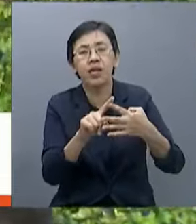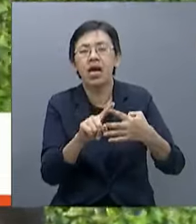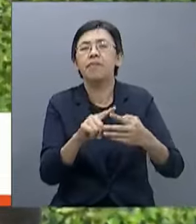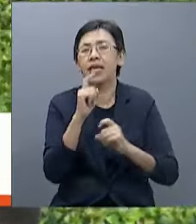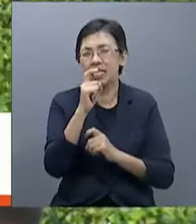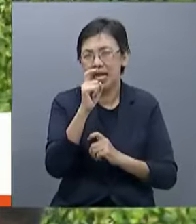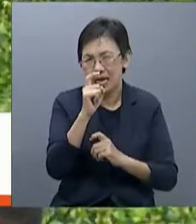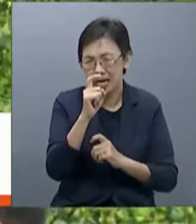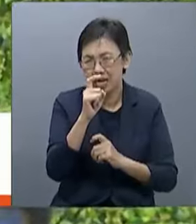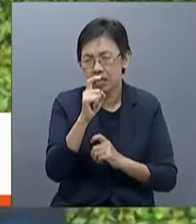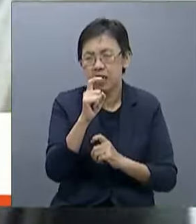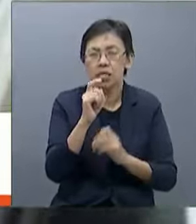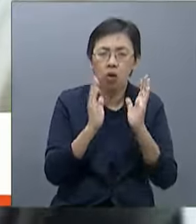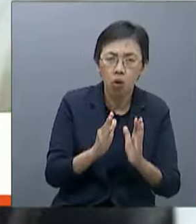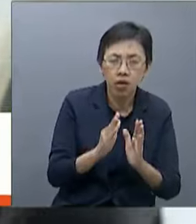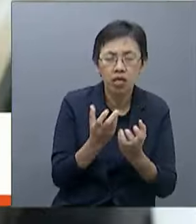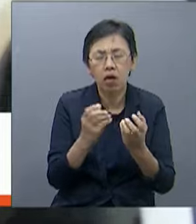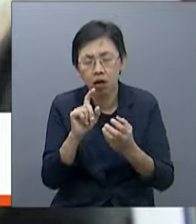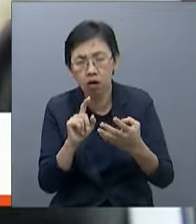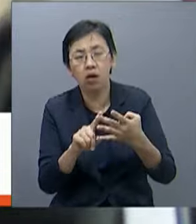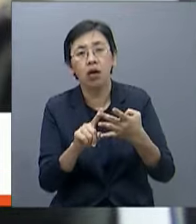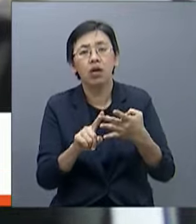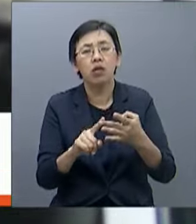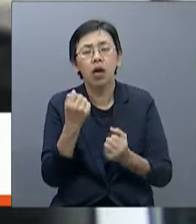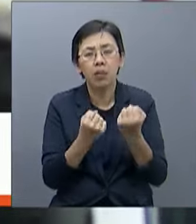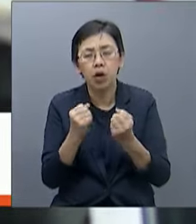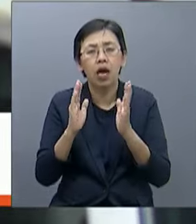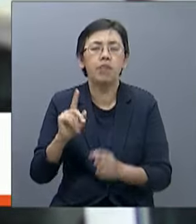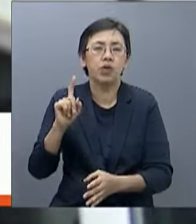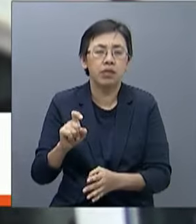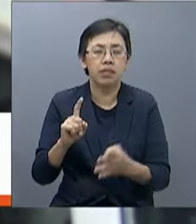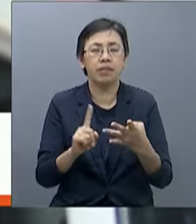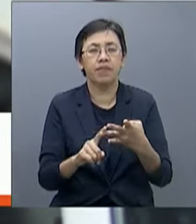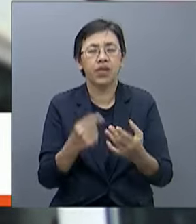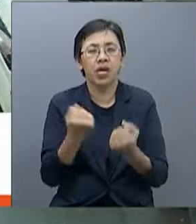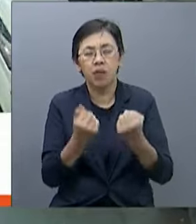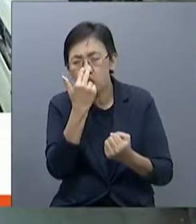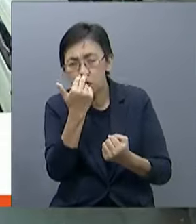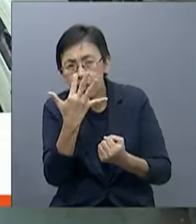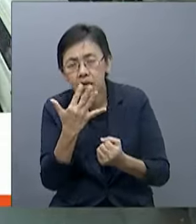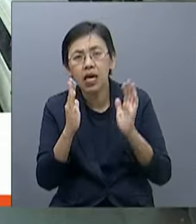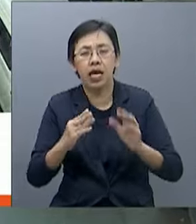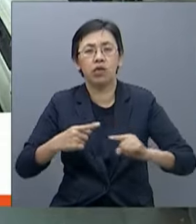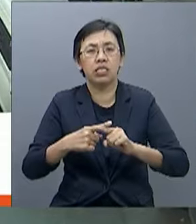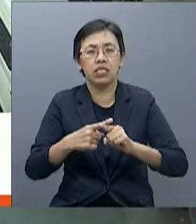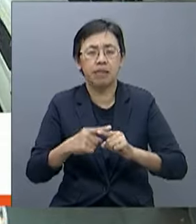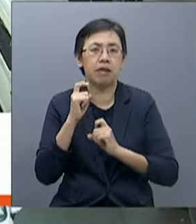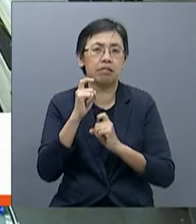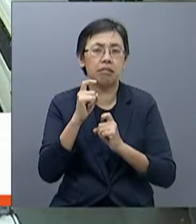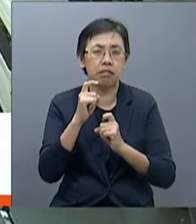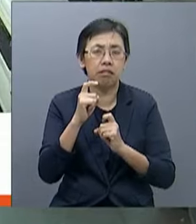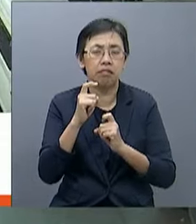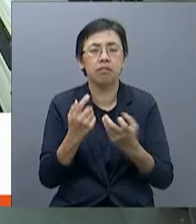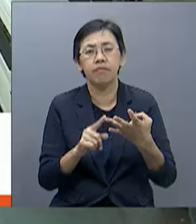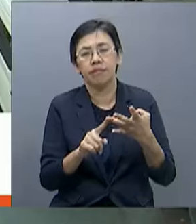รายแก่บุคคลหรือทรัพย์สินขับรถโดยประมาทเป็นเหตุให้ผู้อื่นถึงแก่ความตายขับรถโดยประมาทเป็นเหตุให้ผู้อื่นได้รับบาดเจ็บอันตรายแก่ใจหรือ